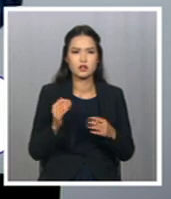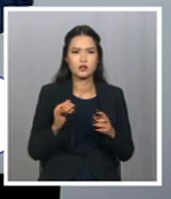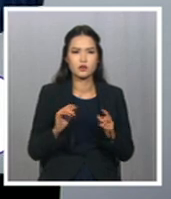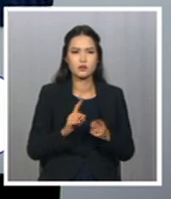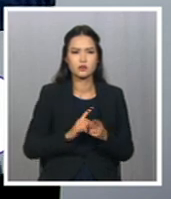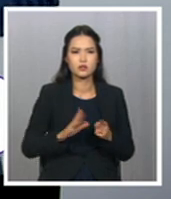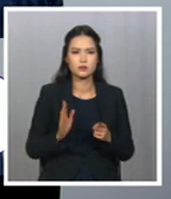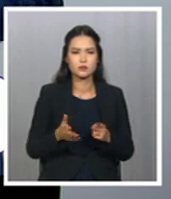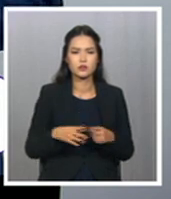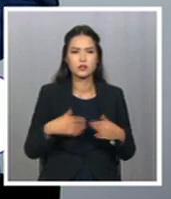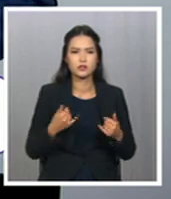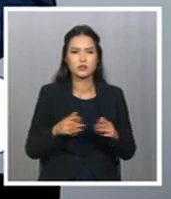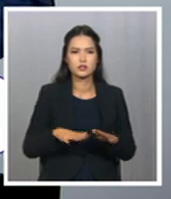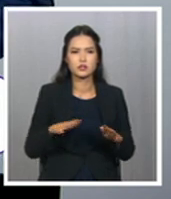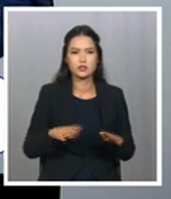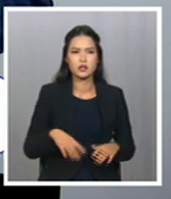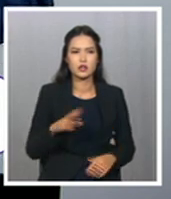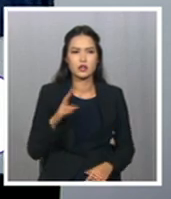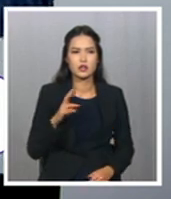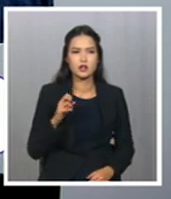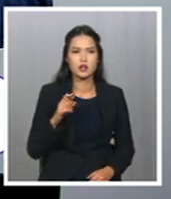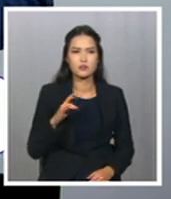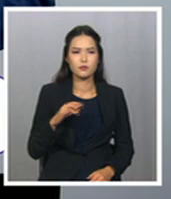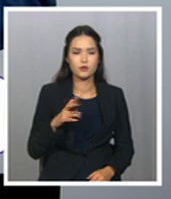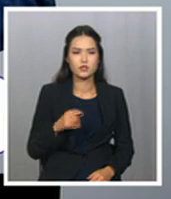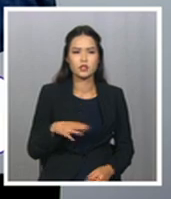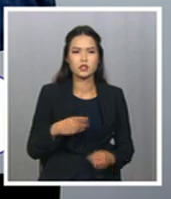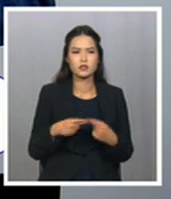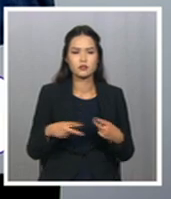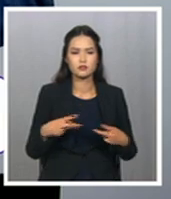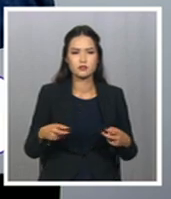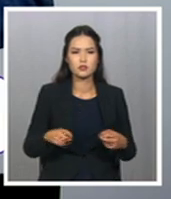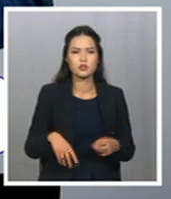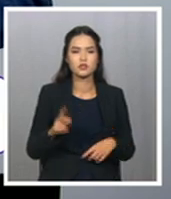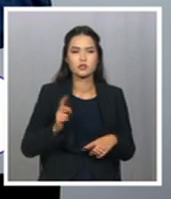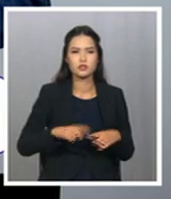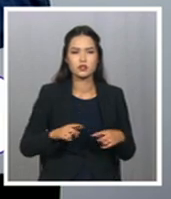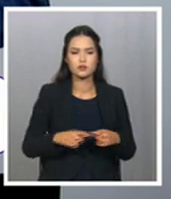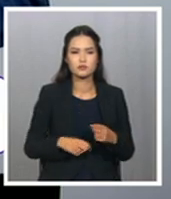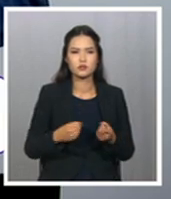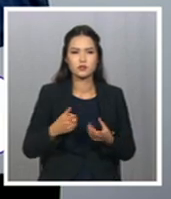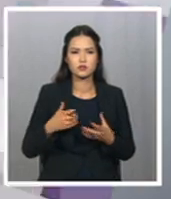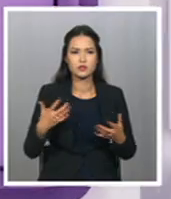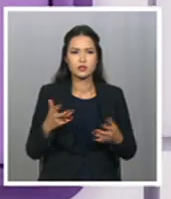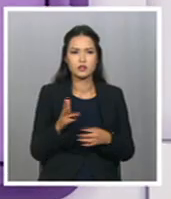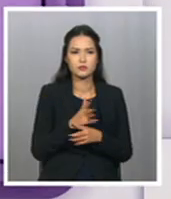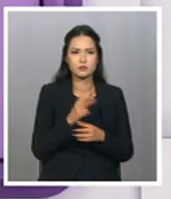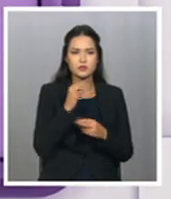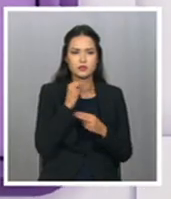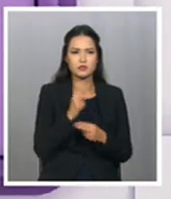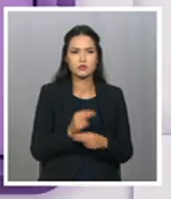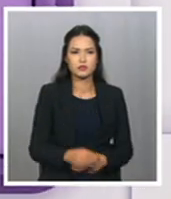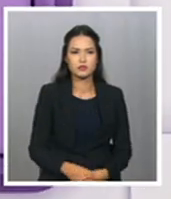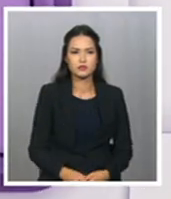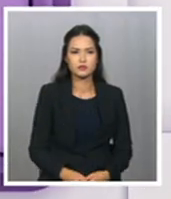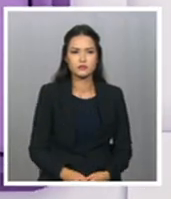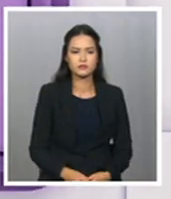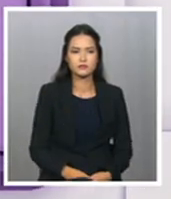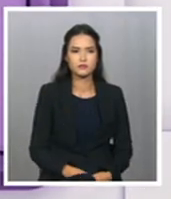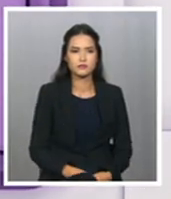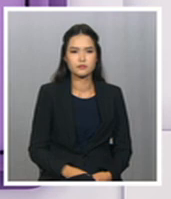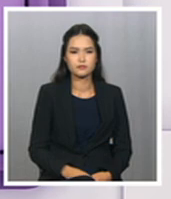оқушылар гармоникалық тербеліс кезіндегі жылдамдық жайлы бейне материалға назар аударайық.